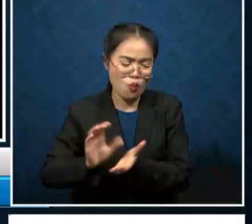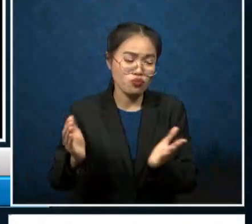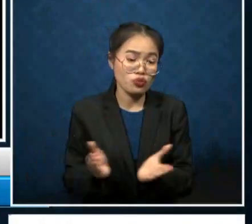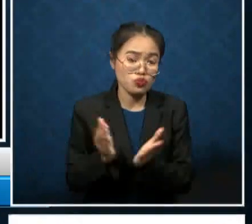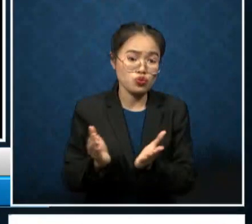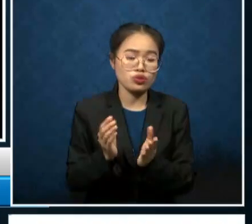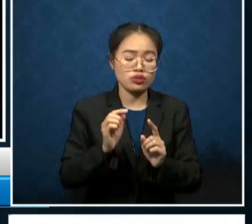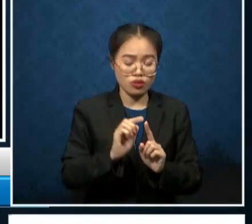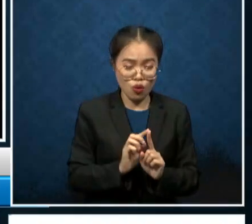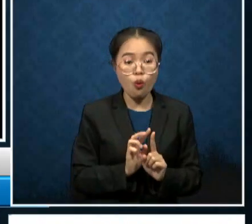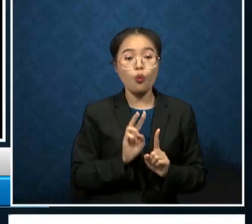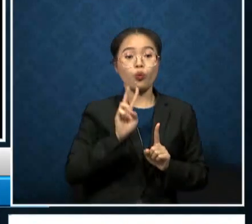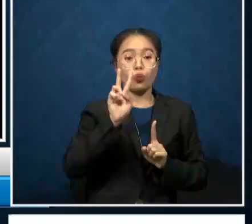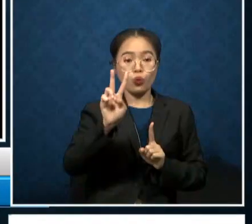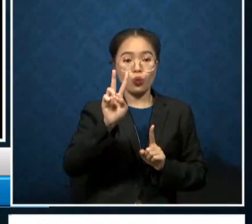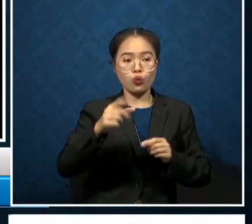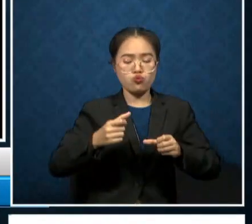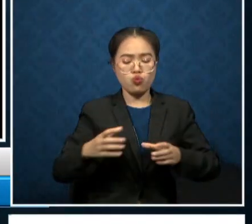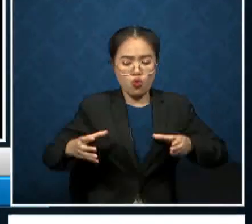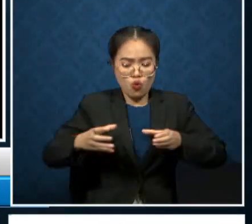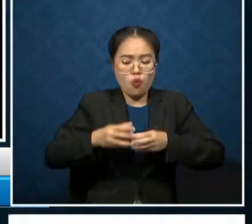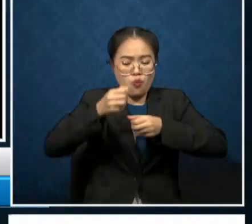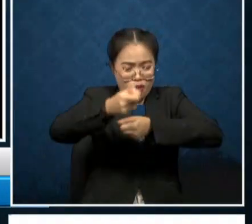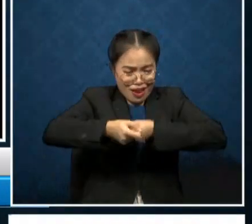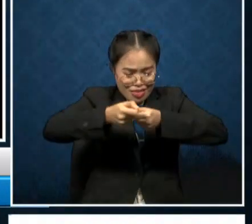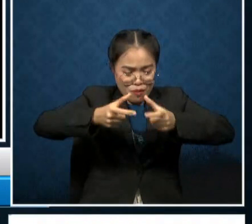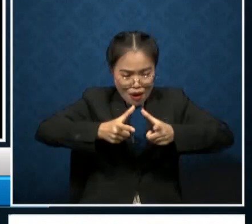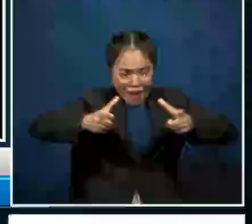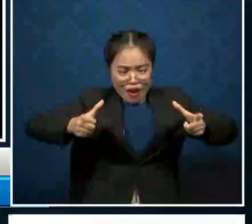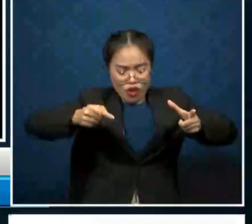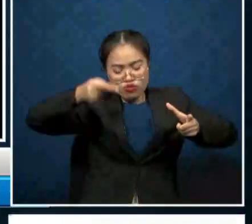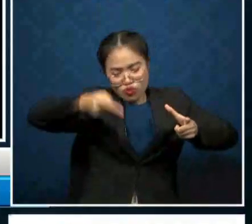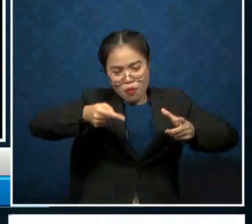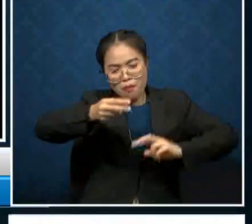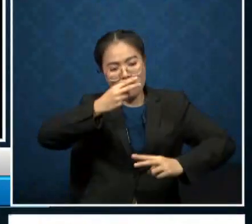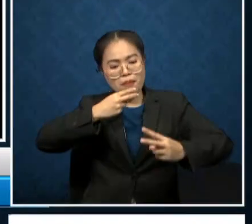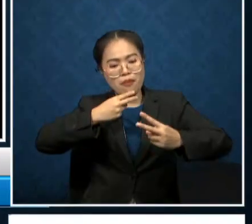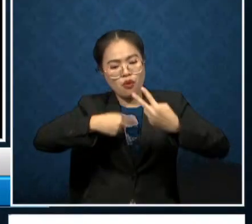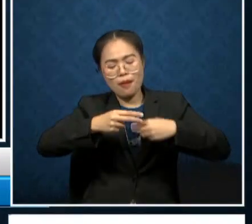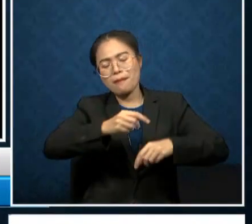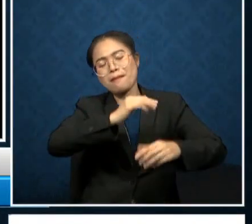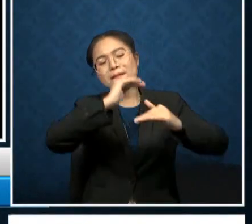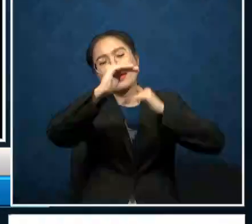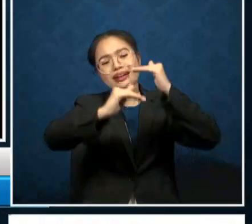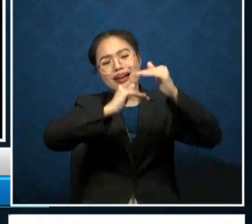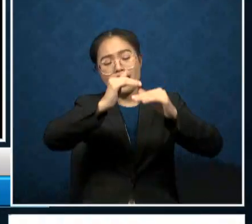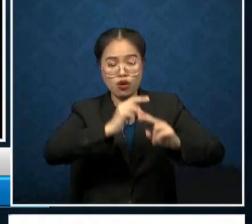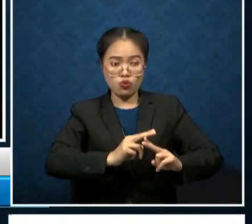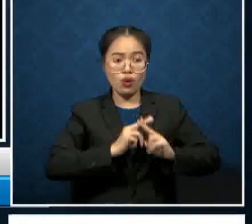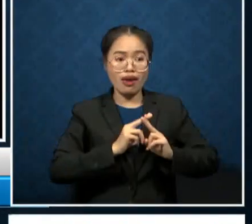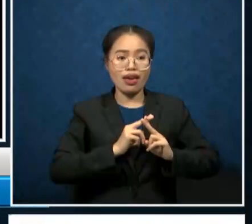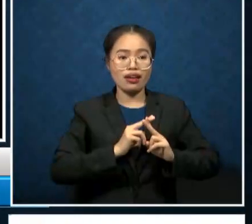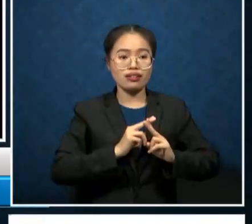ประเด็นที่ 2กลุ่มแปลงใหญ่ต้องพัฒนาตนเองให้เข้มแข็งแลเพื่อนตนเองได้แปลงใหญ่ในความหมายของที่กรรมาธิการเกษตรเรา